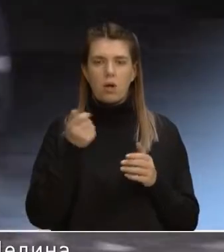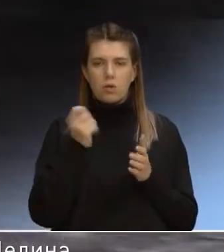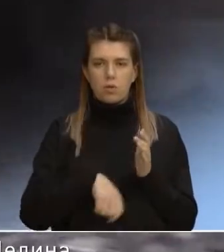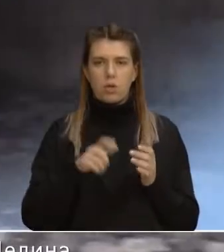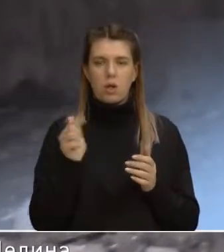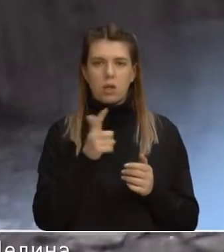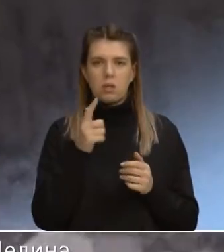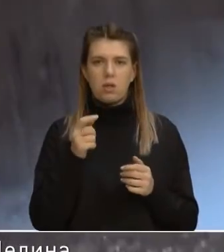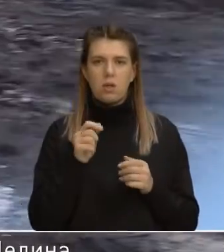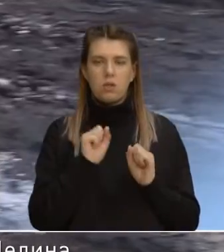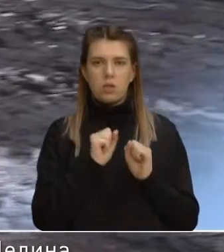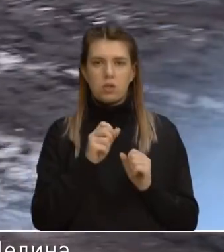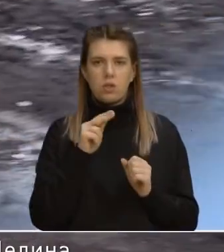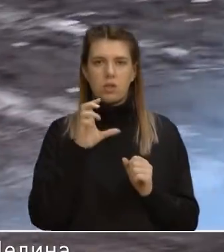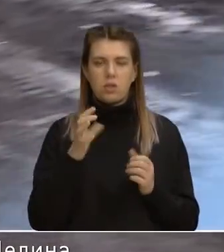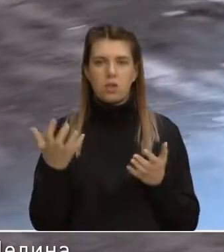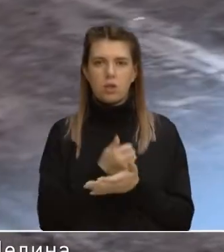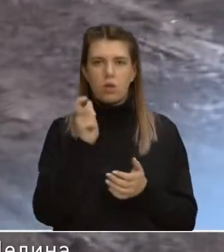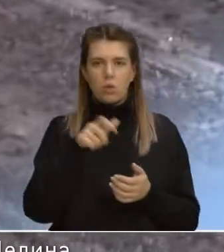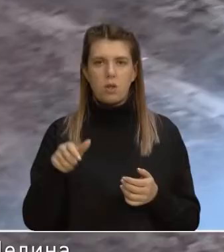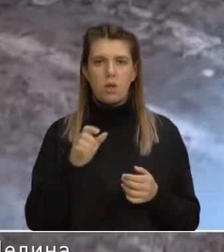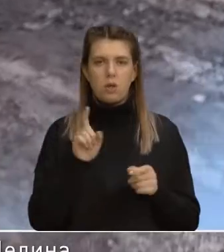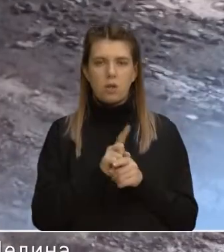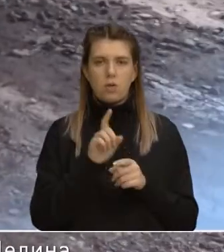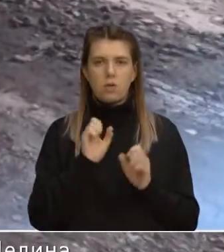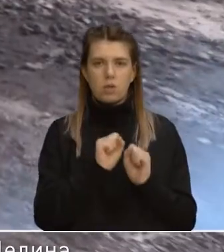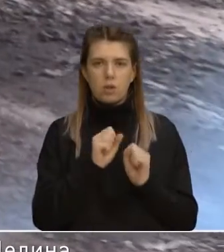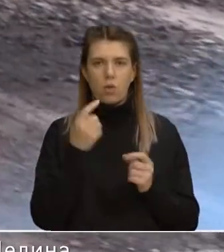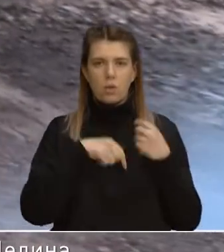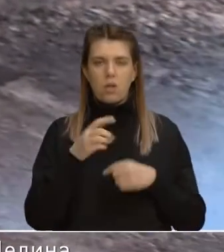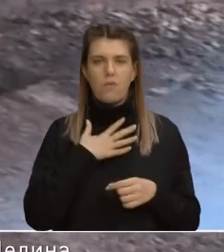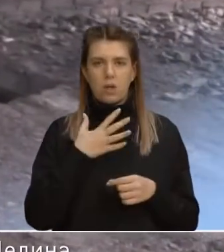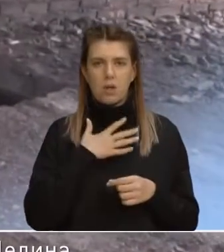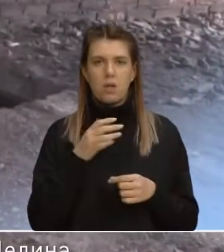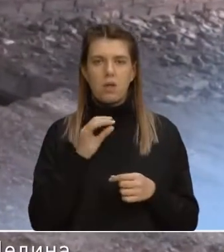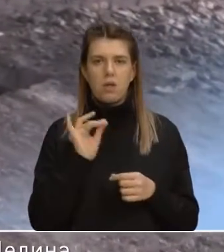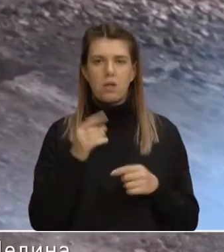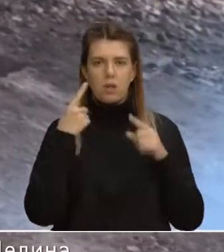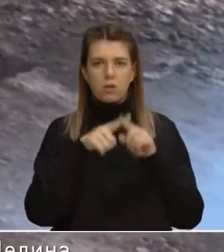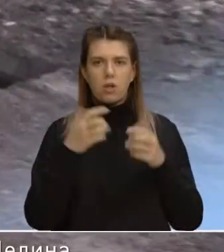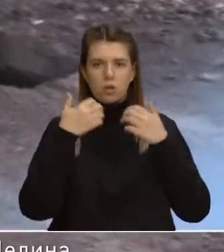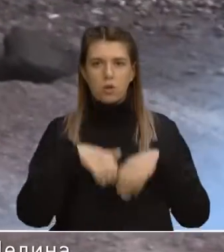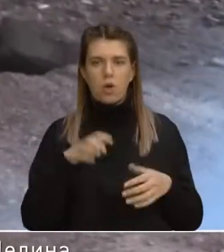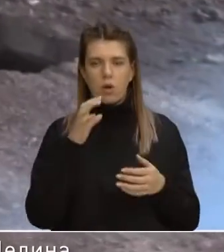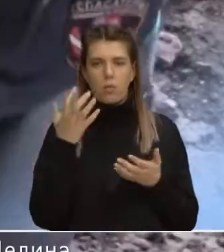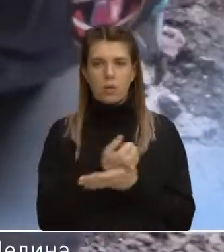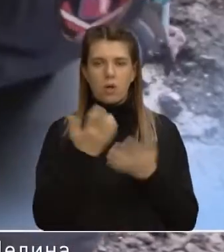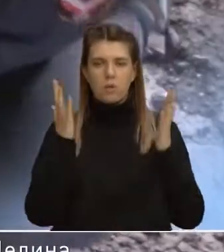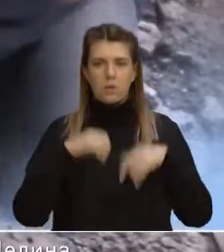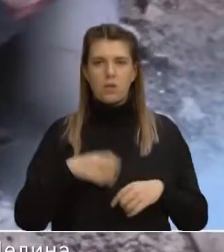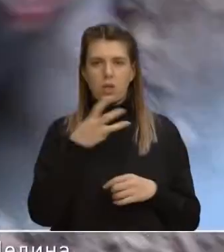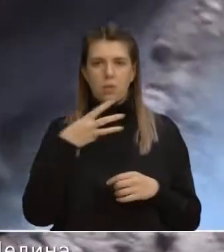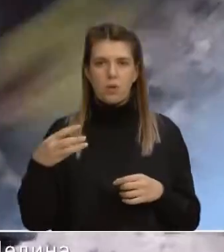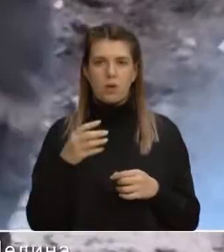топлива газа дыма защитники мчс вывели людей с использованием средств защиты органов дыхания кинологический расчет обнаружил под завалами на